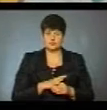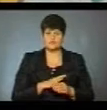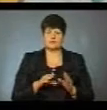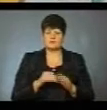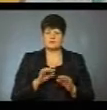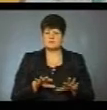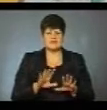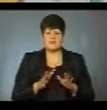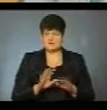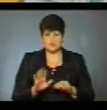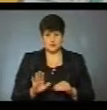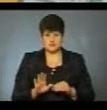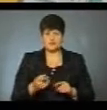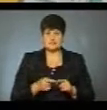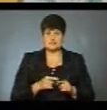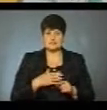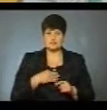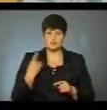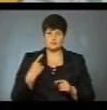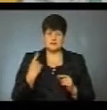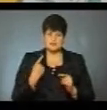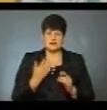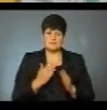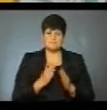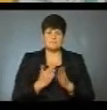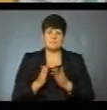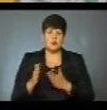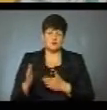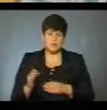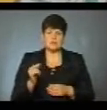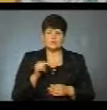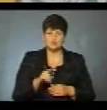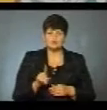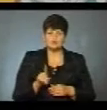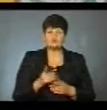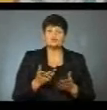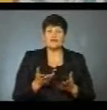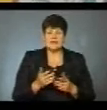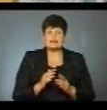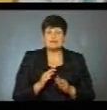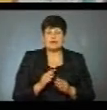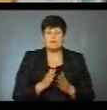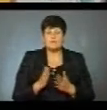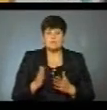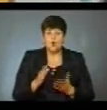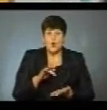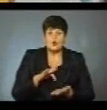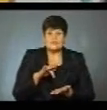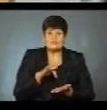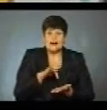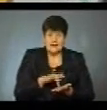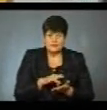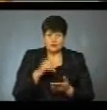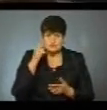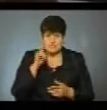теж не випадково. Це наша обласна універсальна наукова бібліотека, тому що де, як не в бібліотеці, в такому осередку знань писати